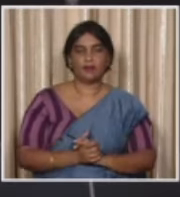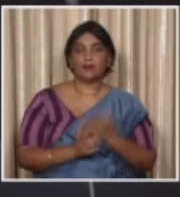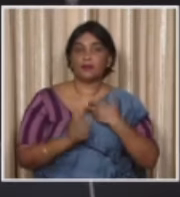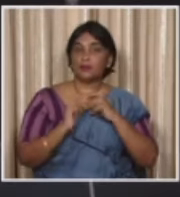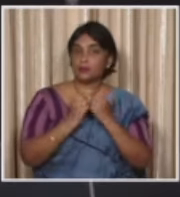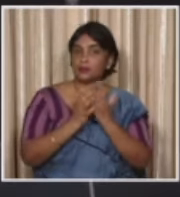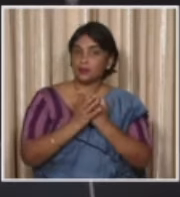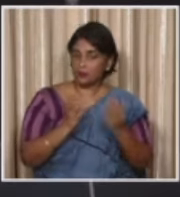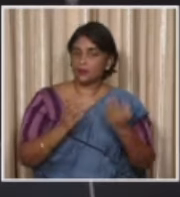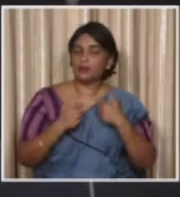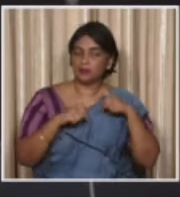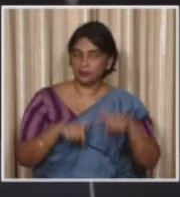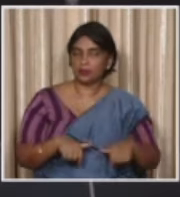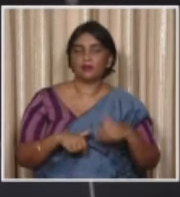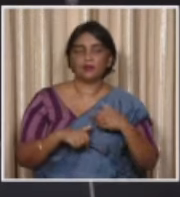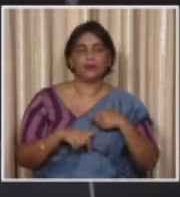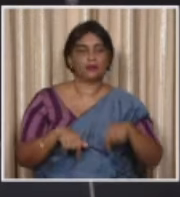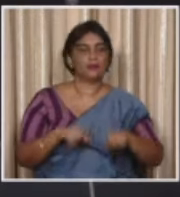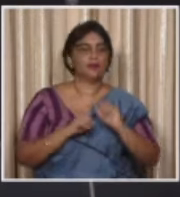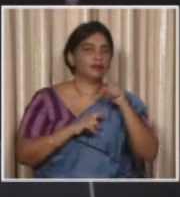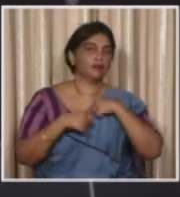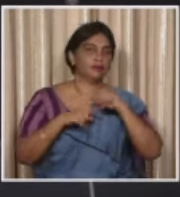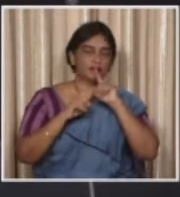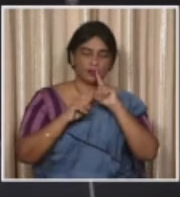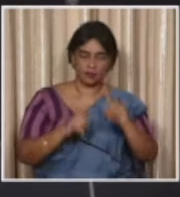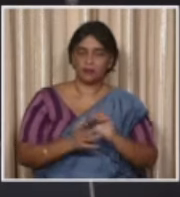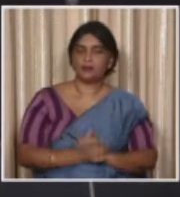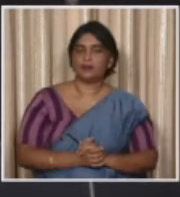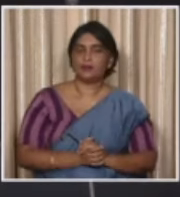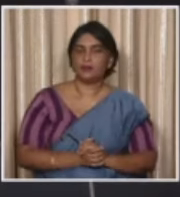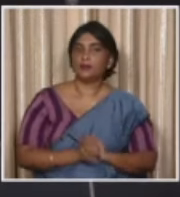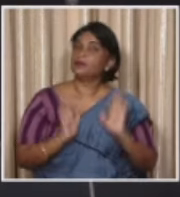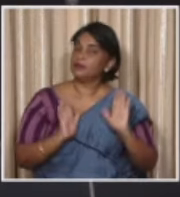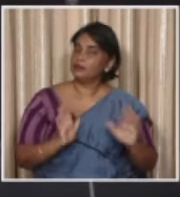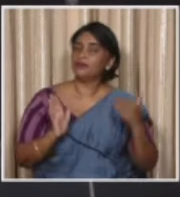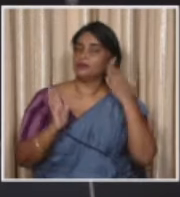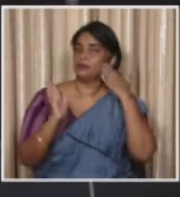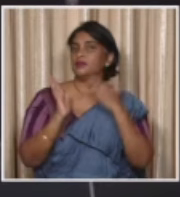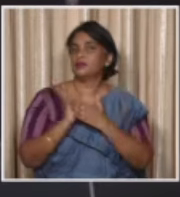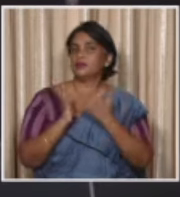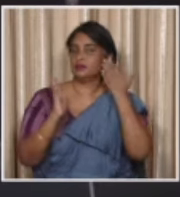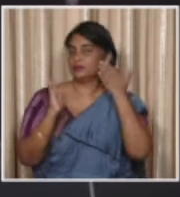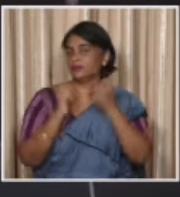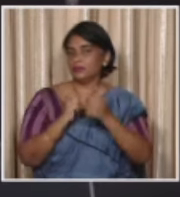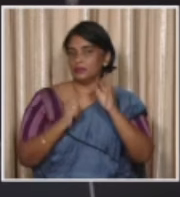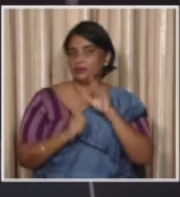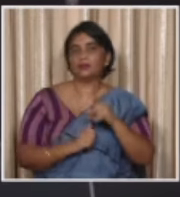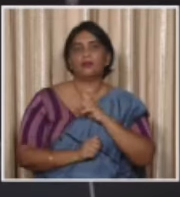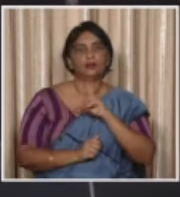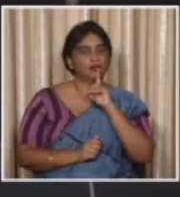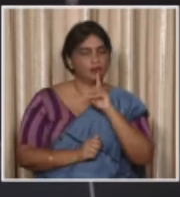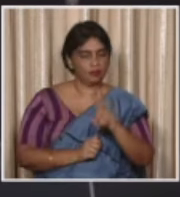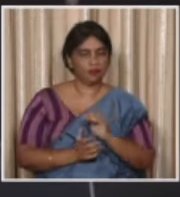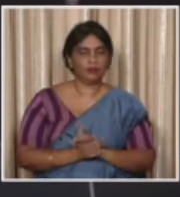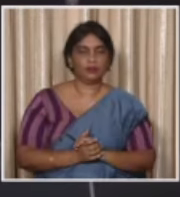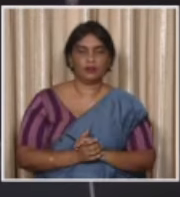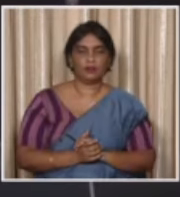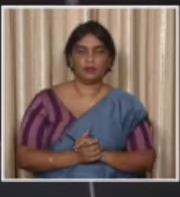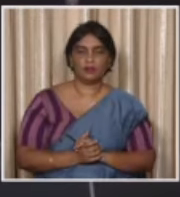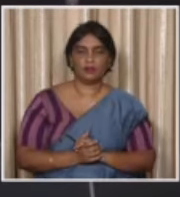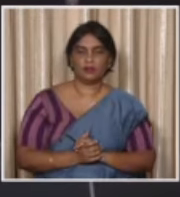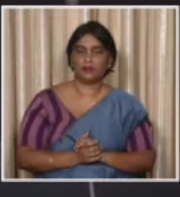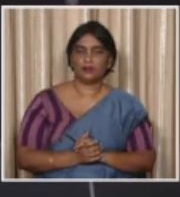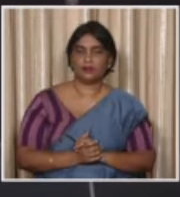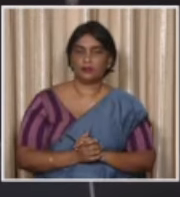විසඳපු ප්‍රශ්න ටික මම දැන් අද මේ සභාවේ කියෙව්වා. ඉතින් ඒව ටික ගැන කරුණාකරලා අවධානය යොමු කරන්නයි කියලා අපි ඉල්ලීමක් කරනවා.